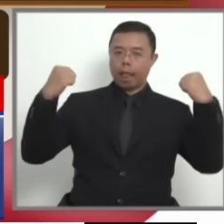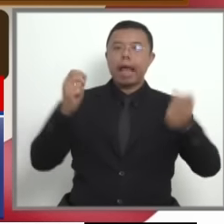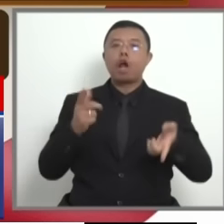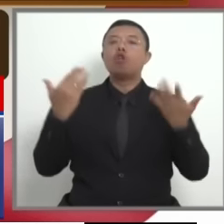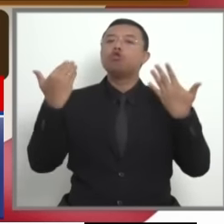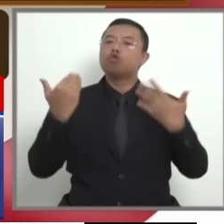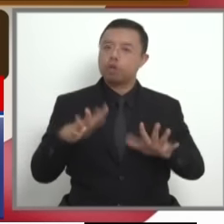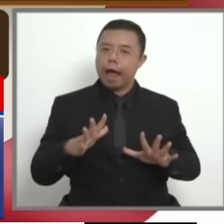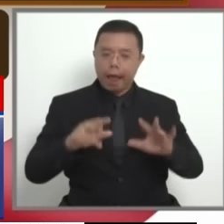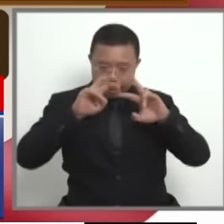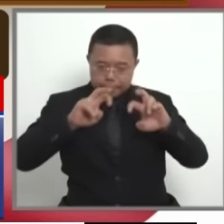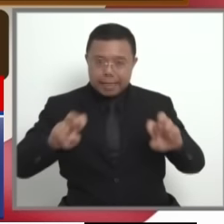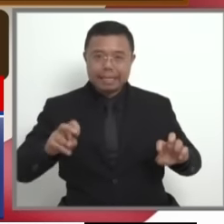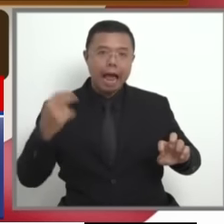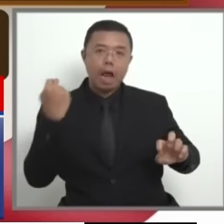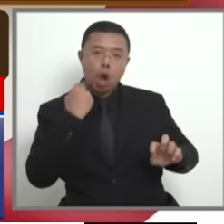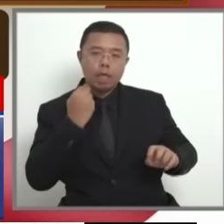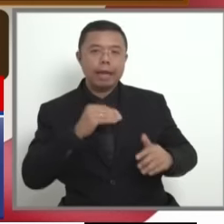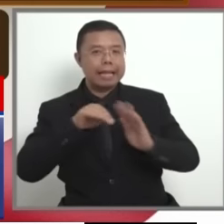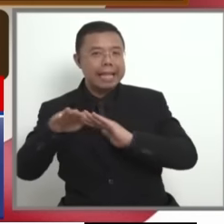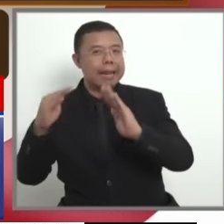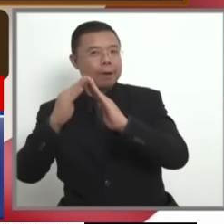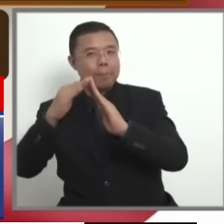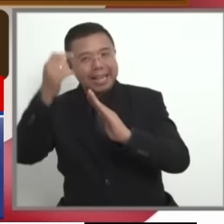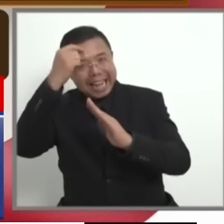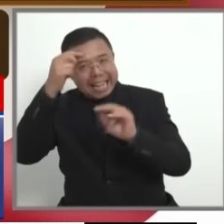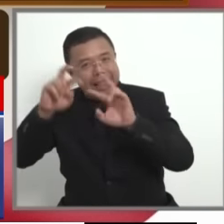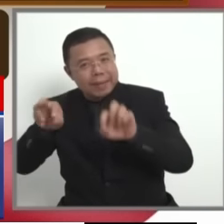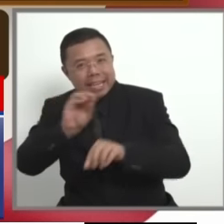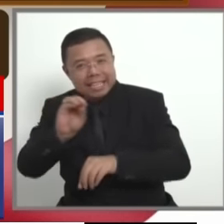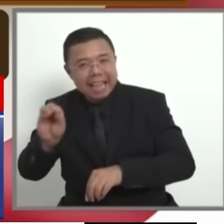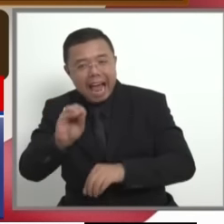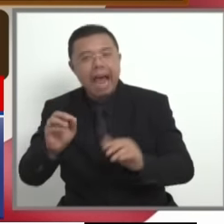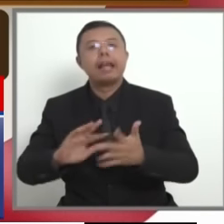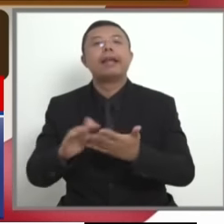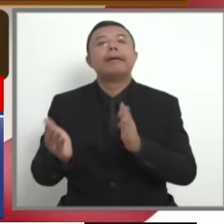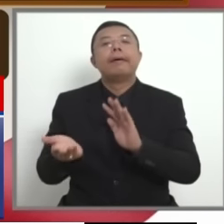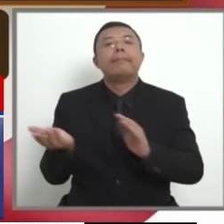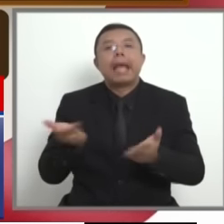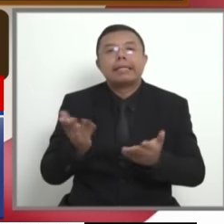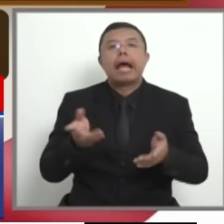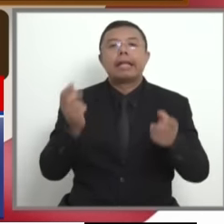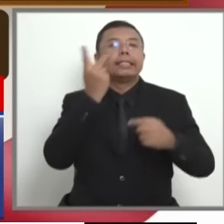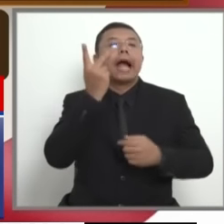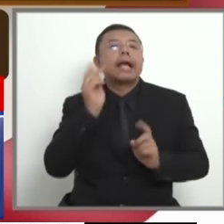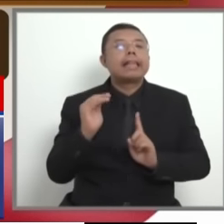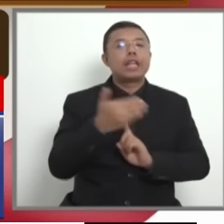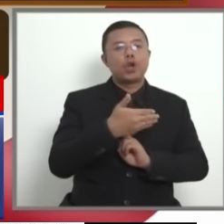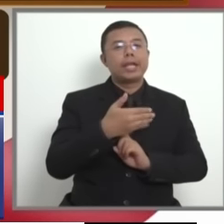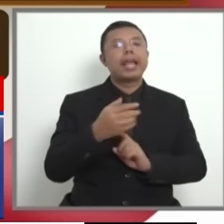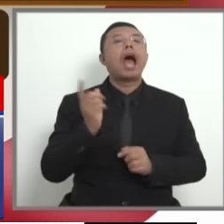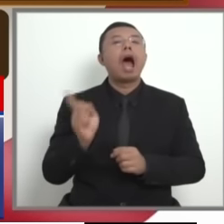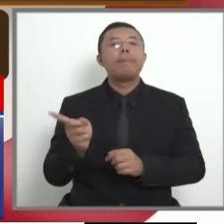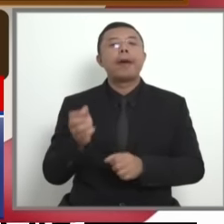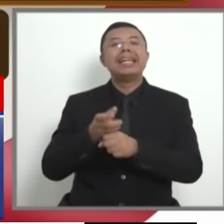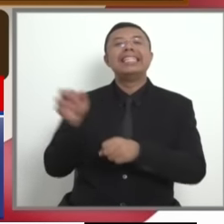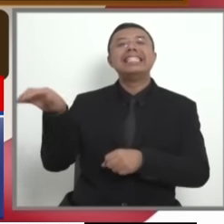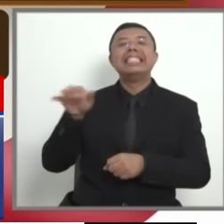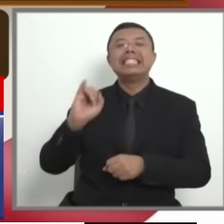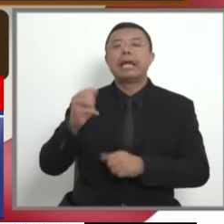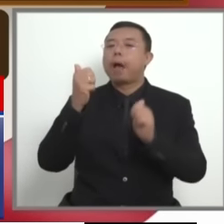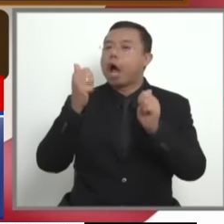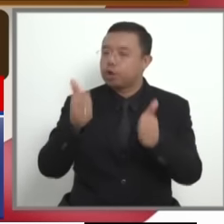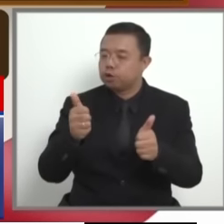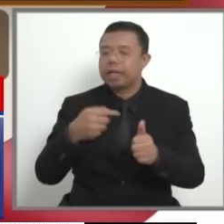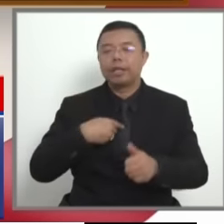sudah Pak diperiksakan semua ke dokter ke rumah sakit dan rutin itu akan tercegah dengan gizi yang baik yang ada di sana